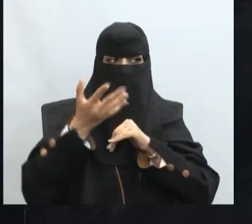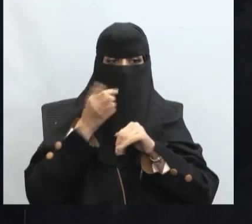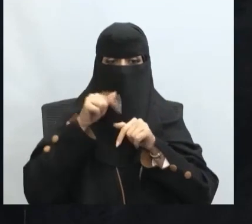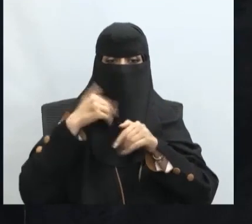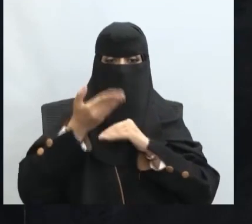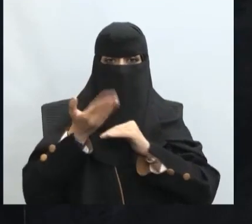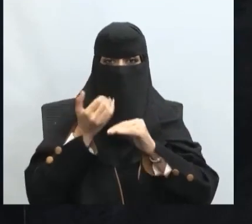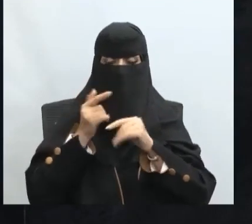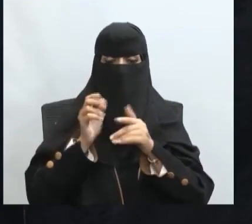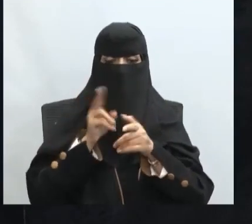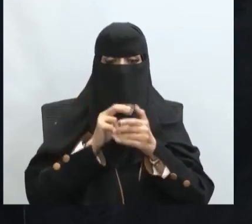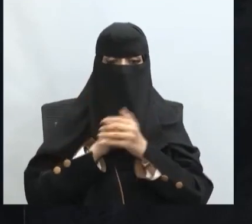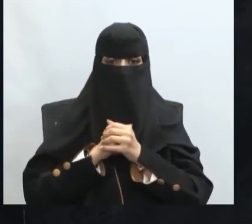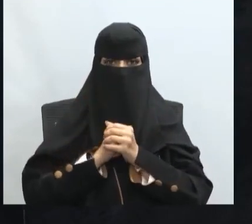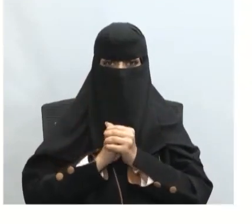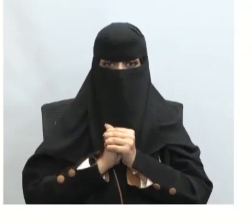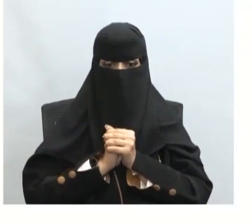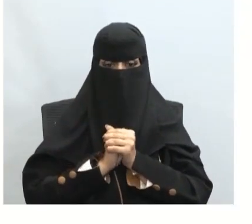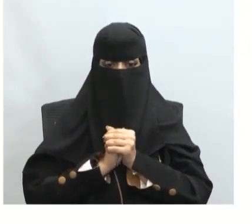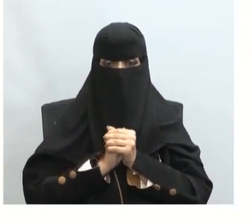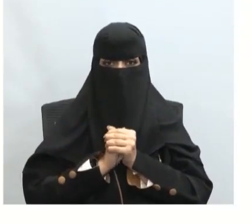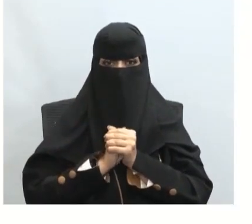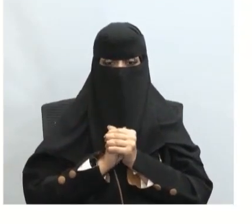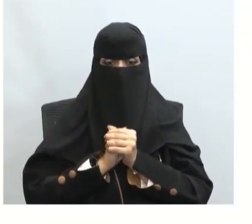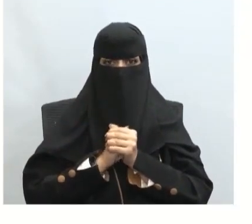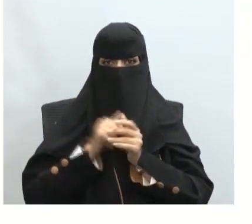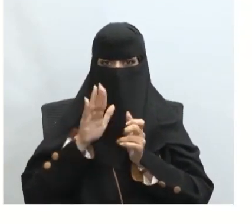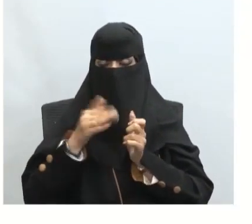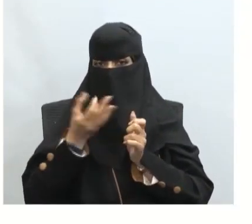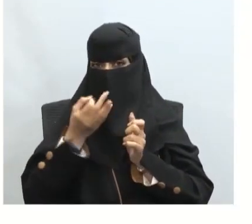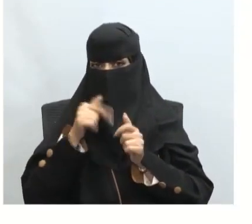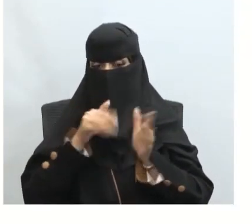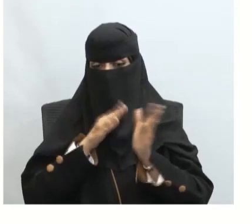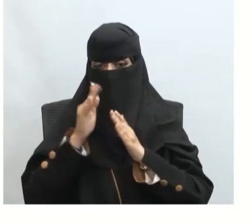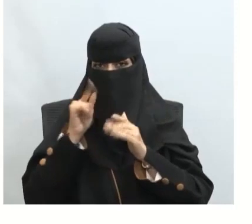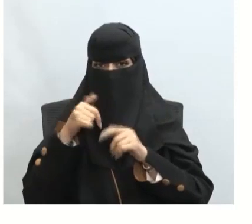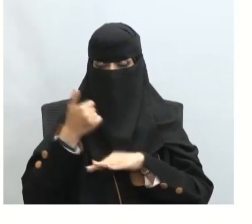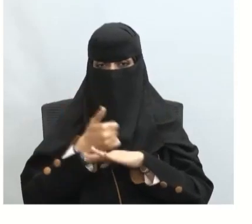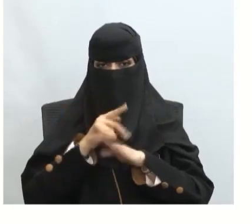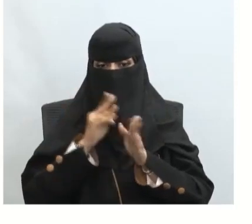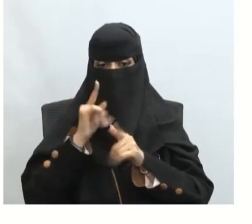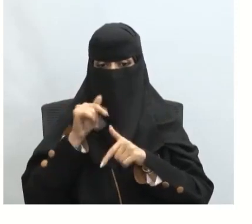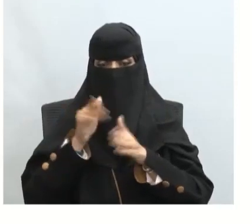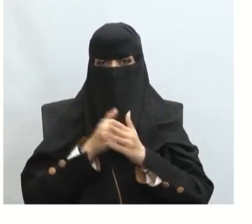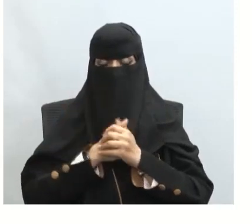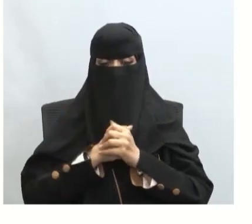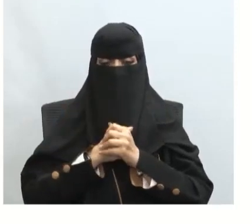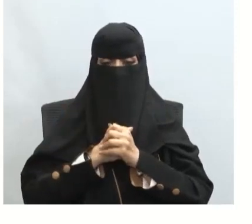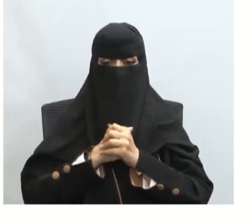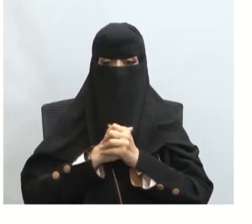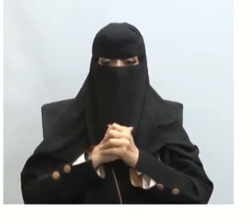ستعود مره اخر مره اخرى للرابطه الثنائيه ستقول ان هذه هي الوحده الاساسيه ووحده البناء